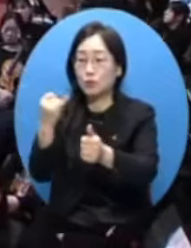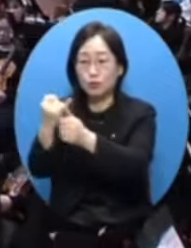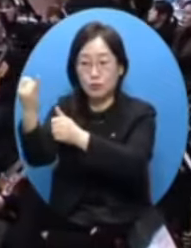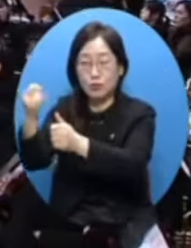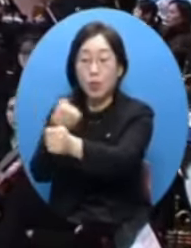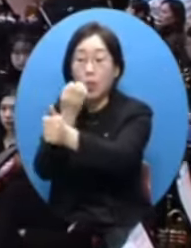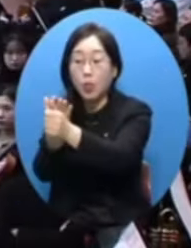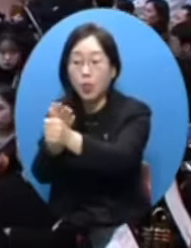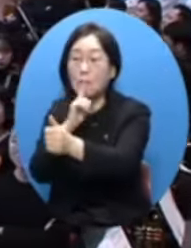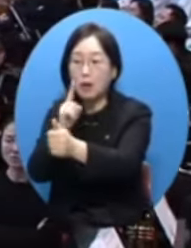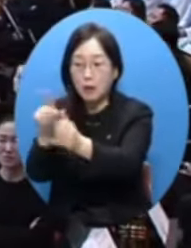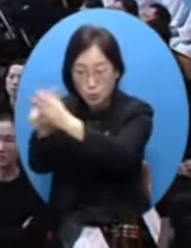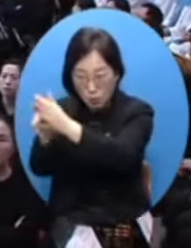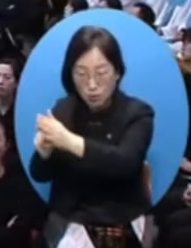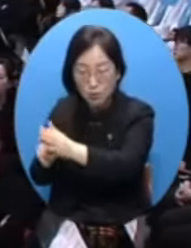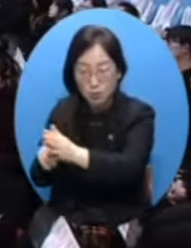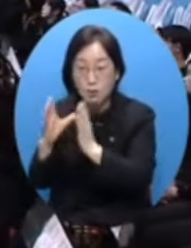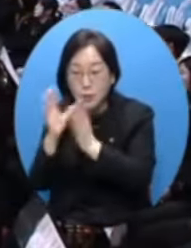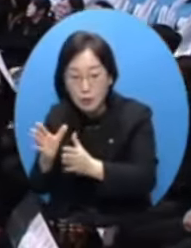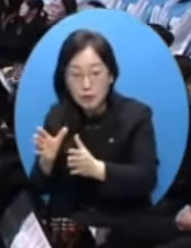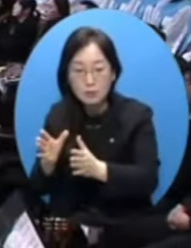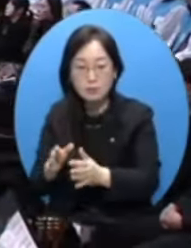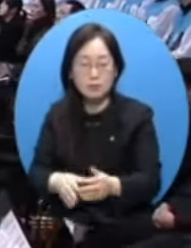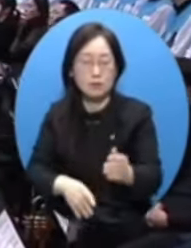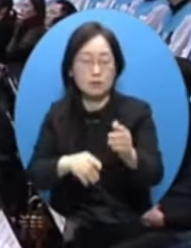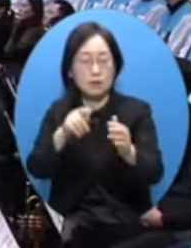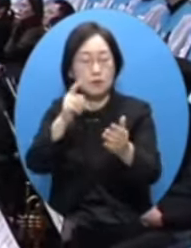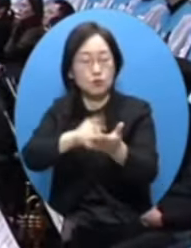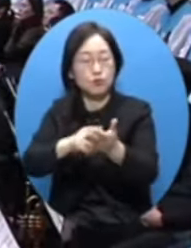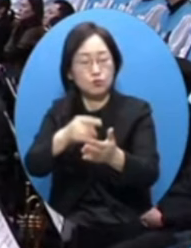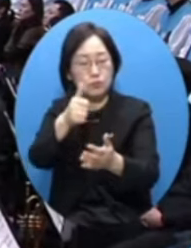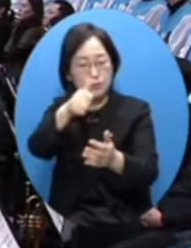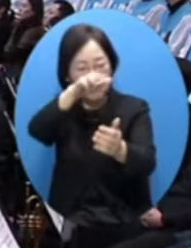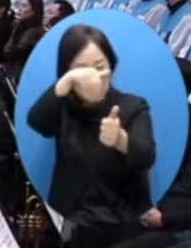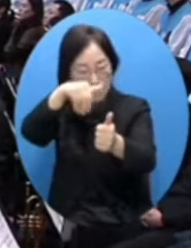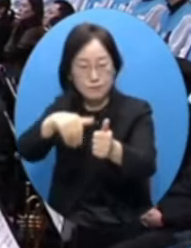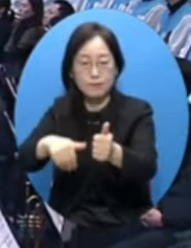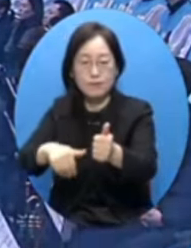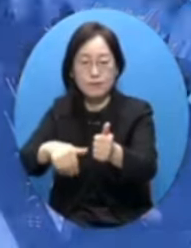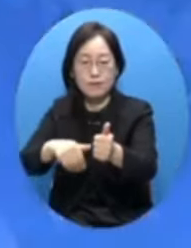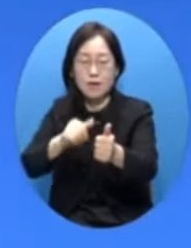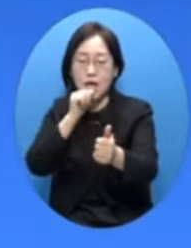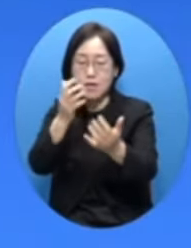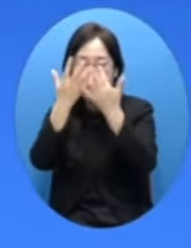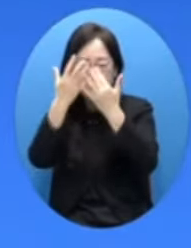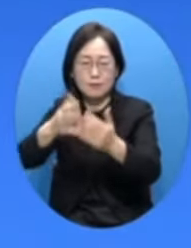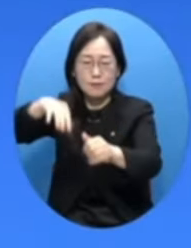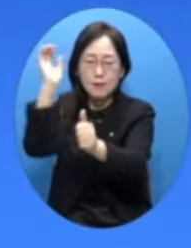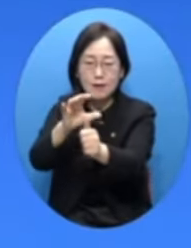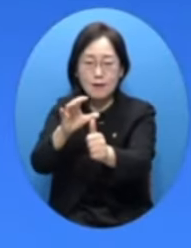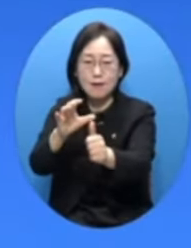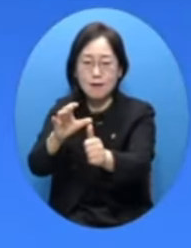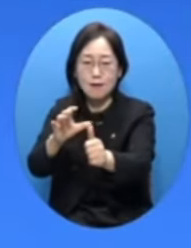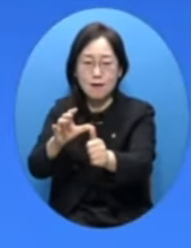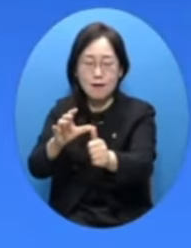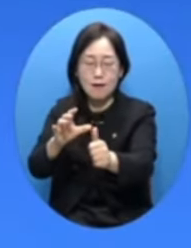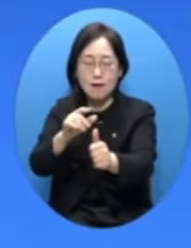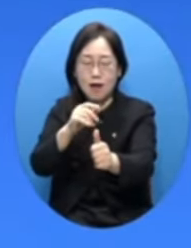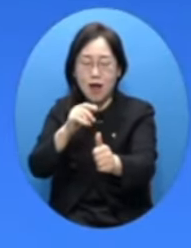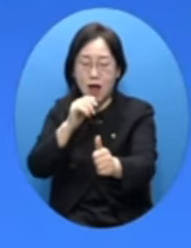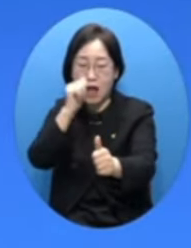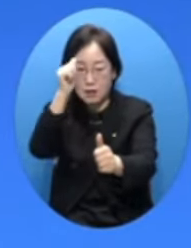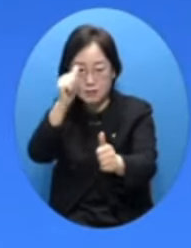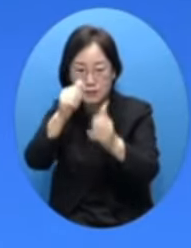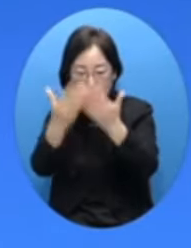너는 다시는 감옥에 들어와서 이제 햇볕을 볼 생각하지 말아라.